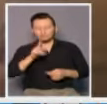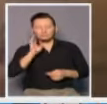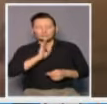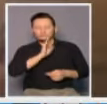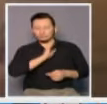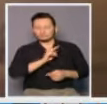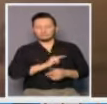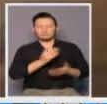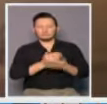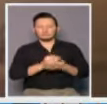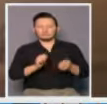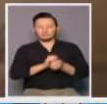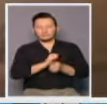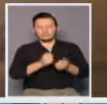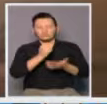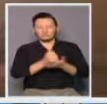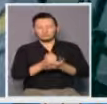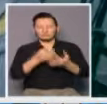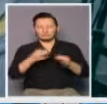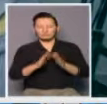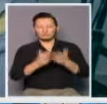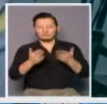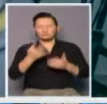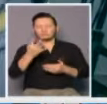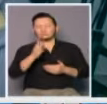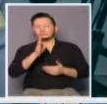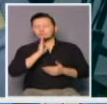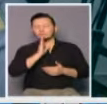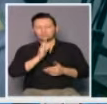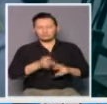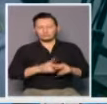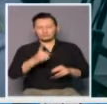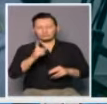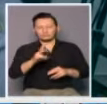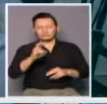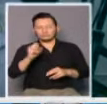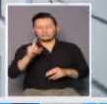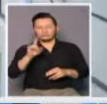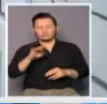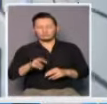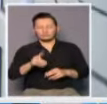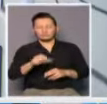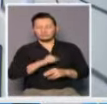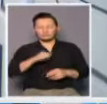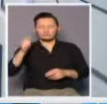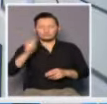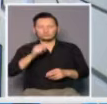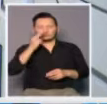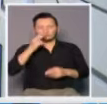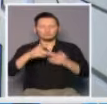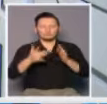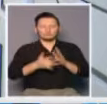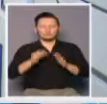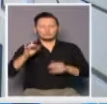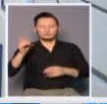женщины. Например, документы на таможне контролируют 4 девушки. Одна из них – Назым Апашева, которая приехала на работу в